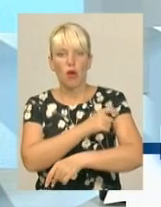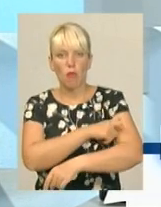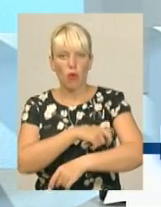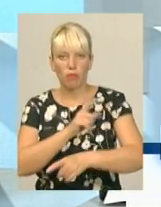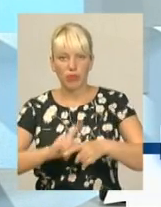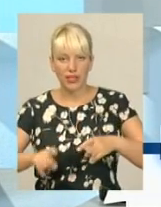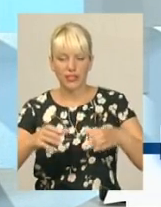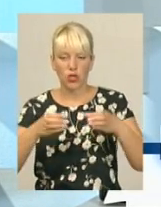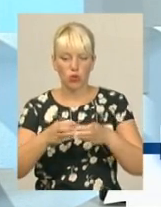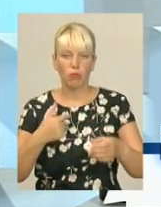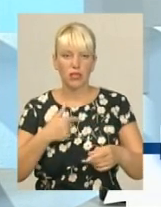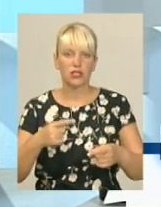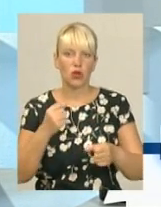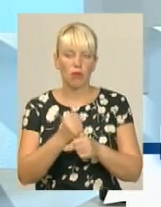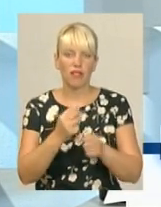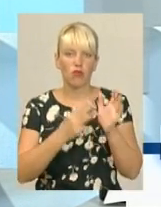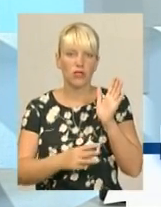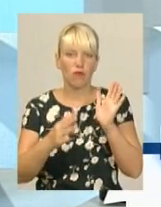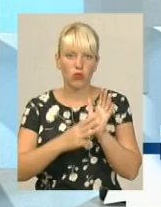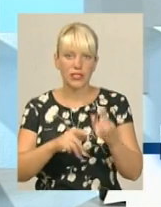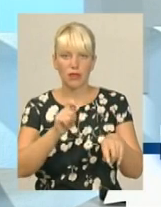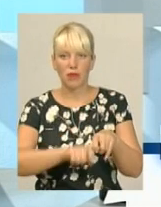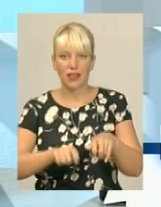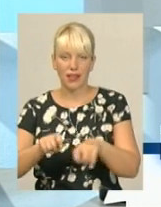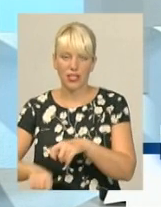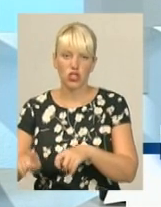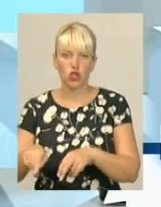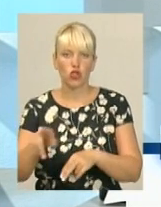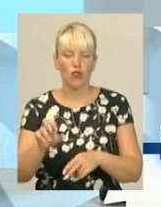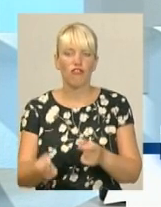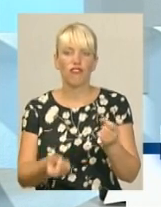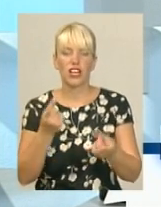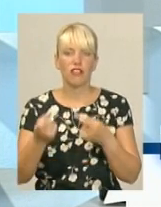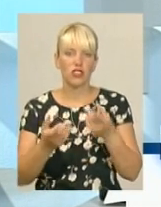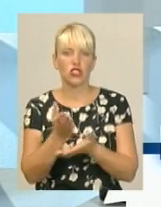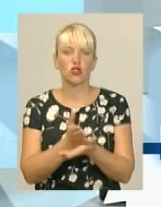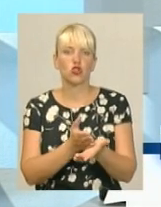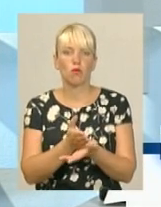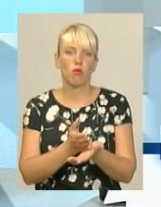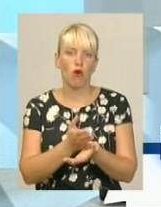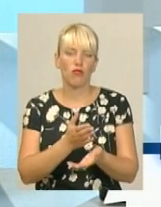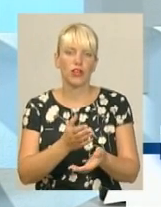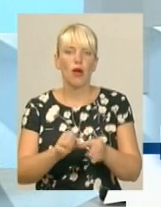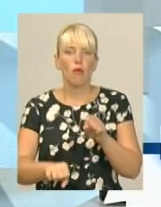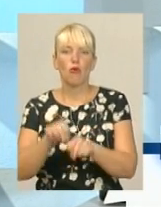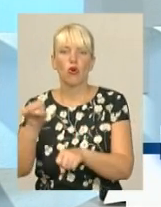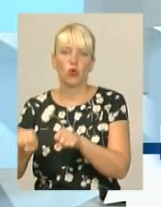58 таких рейдів щодо виявлення порушників службової дисципліни. Із цих 58 рейдів